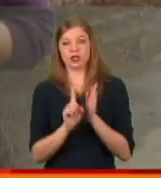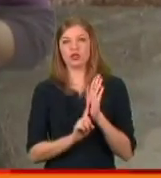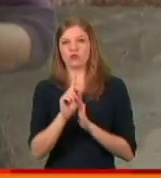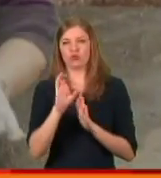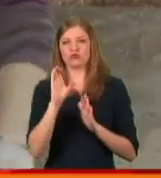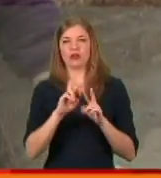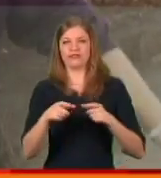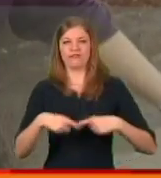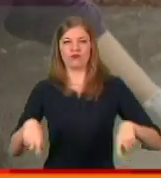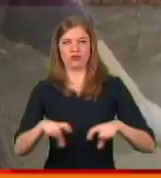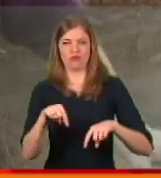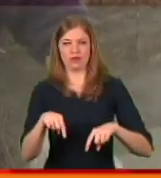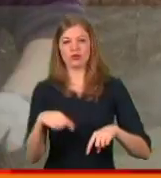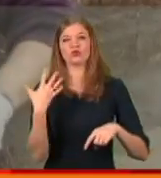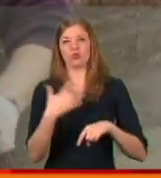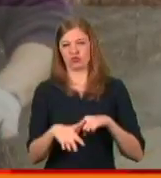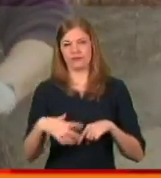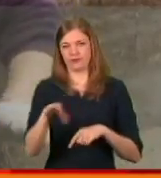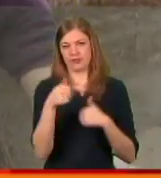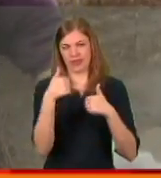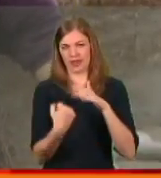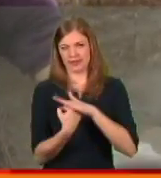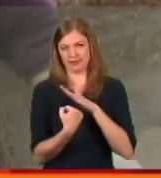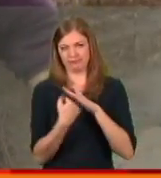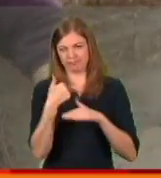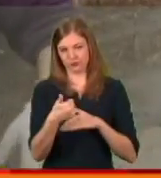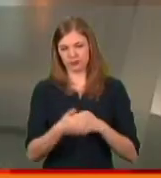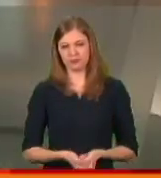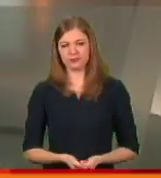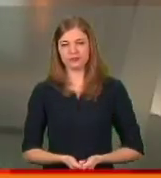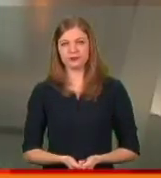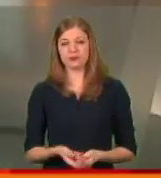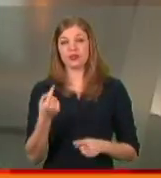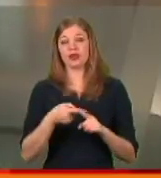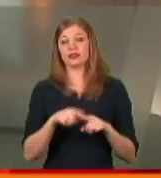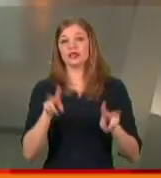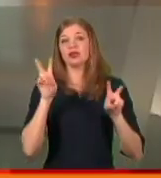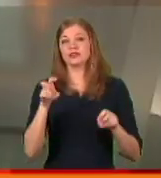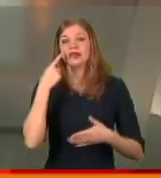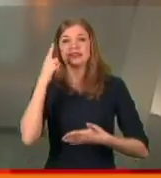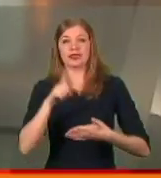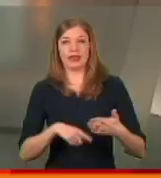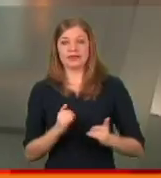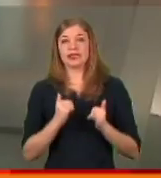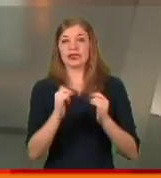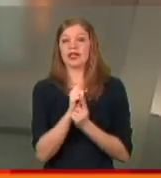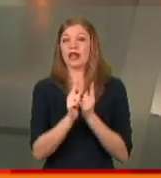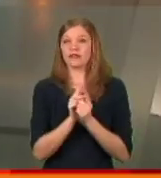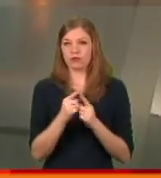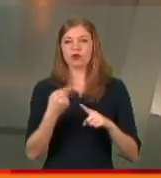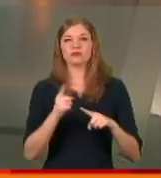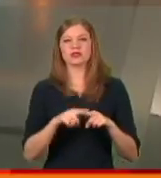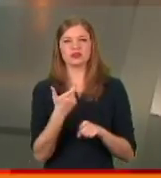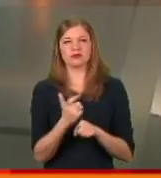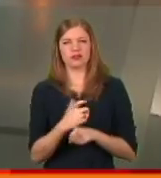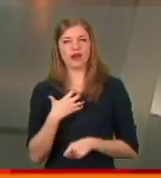з фундамента. З ним уже вочевидь усе гаразд. Це називається надія. Для реформ це